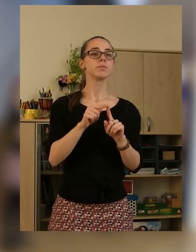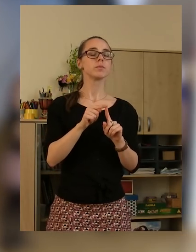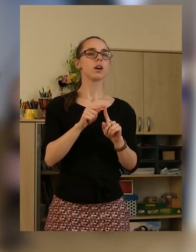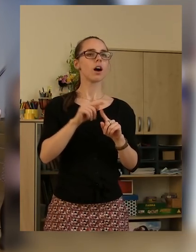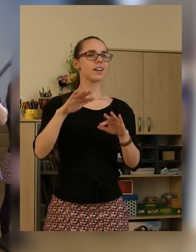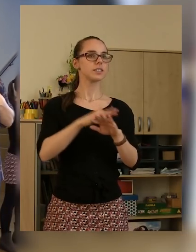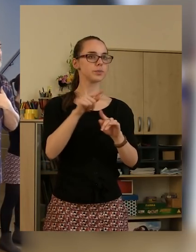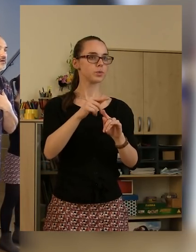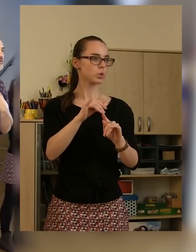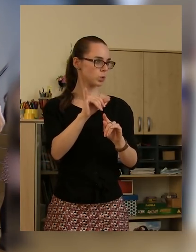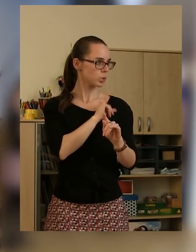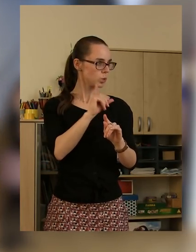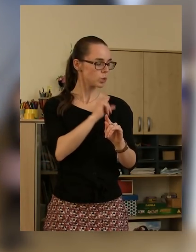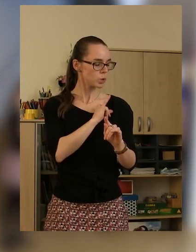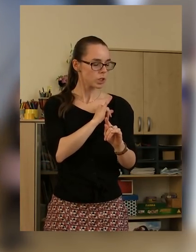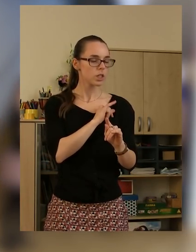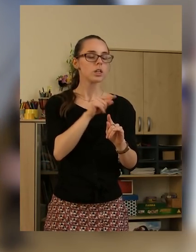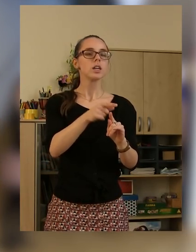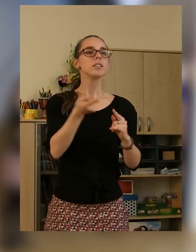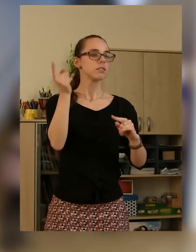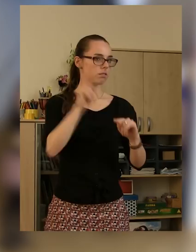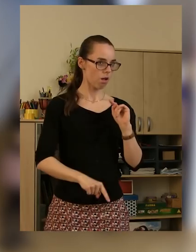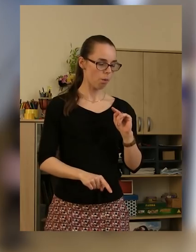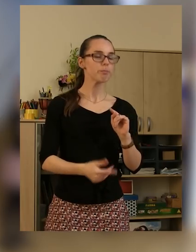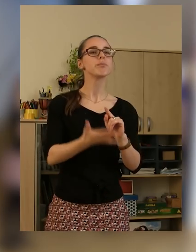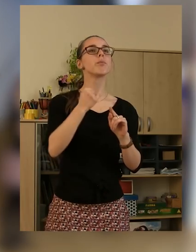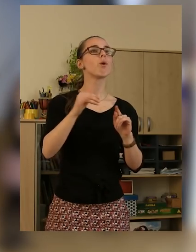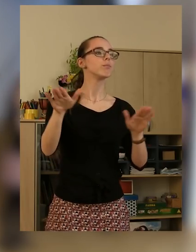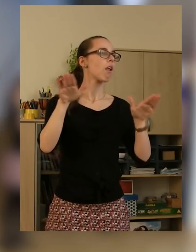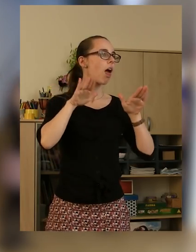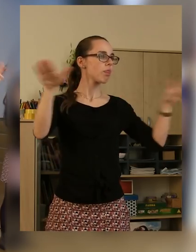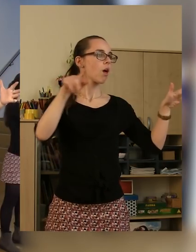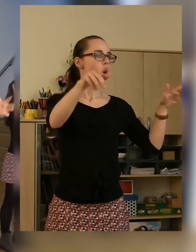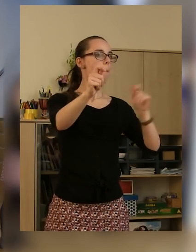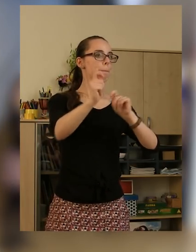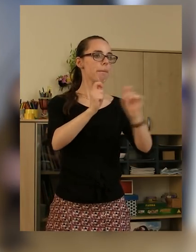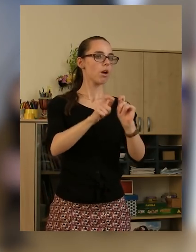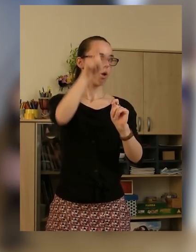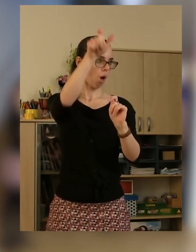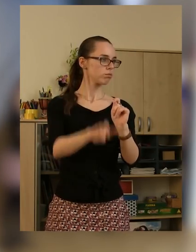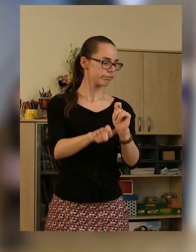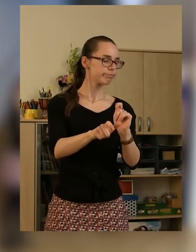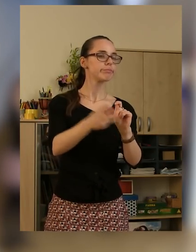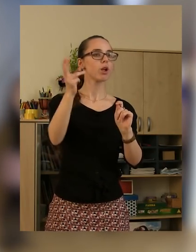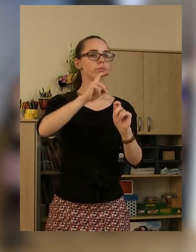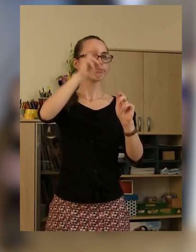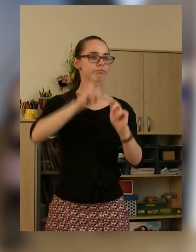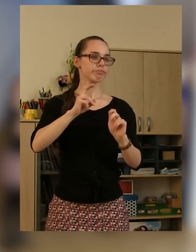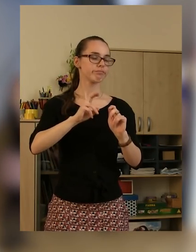strašně zajímavý příklad, pilot, stíhací pilot Wehrmachtu,